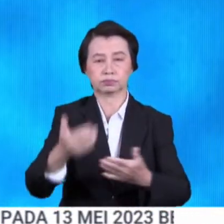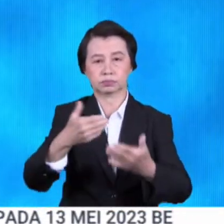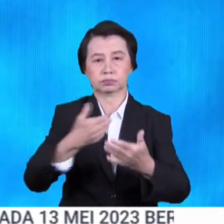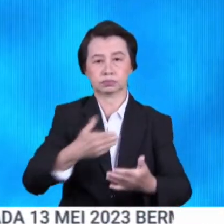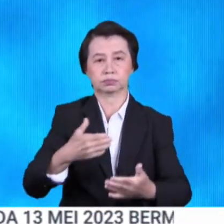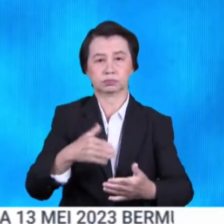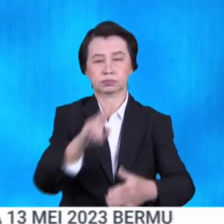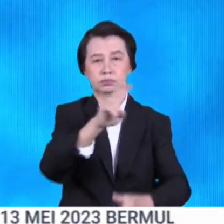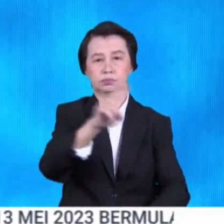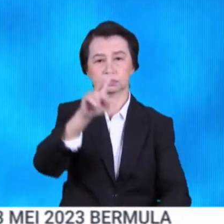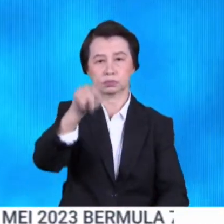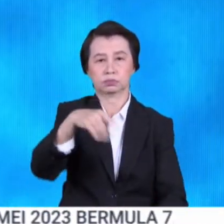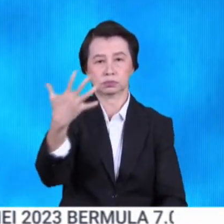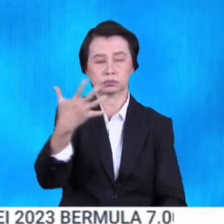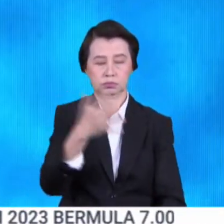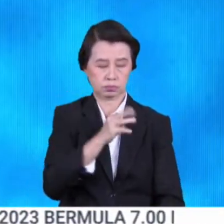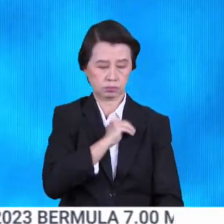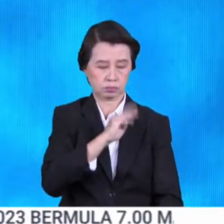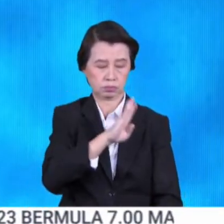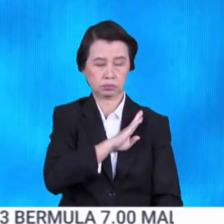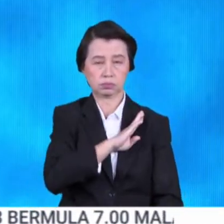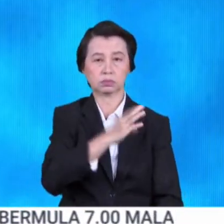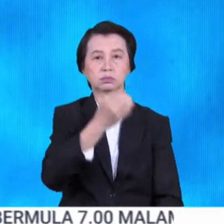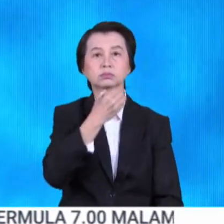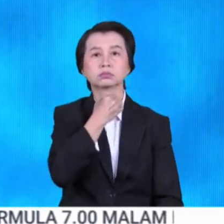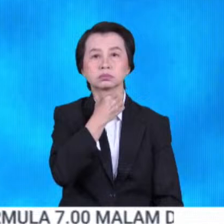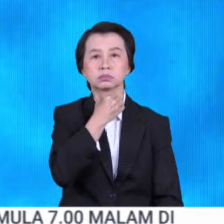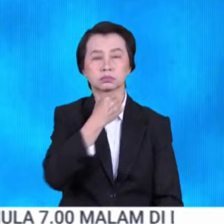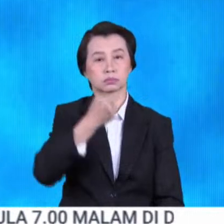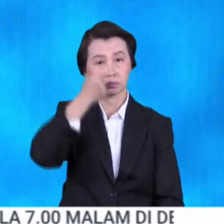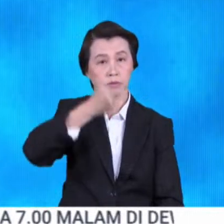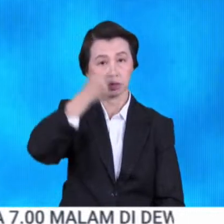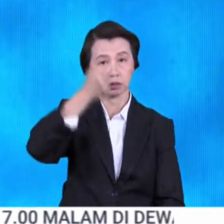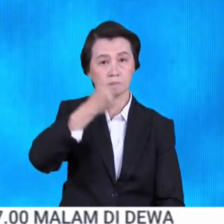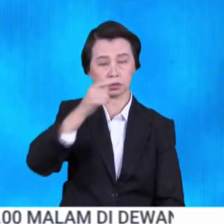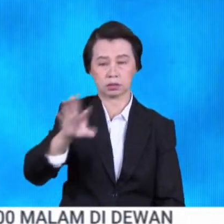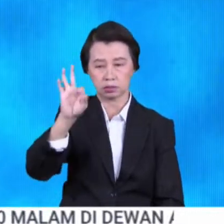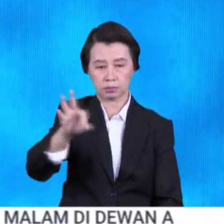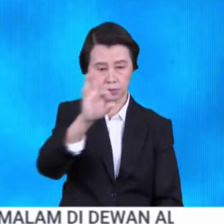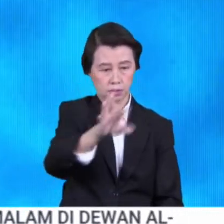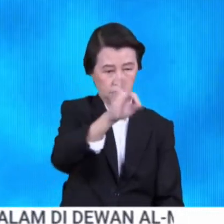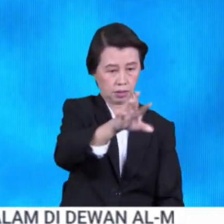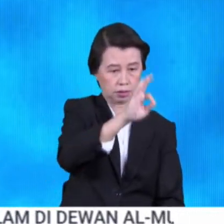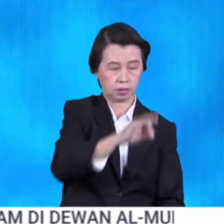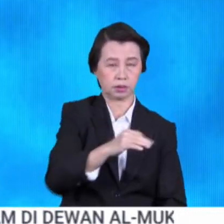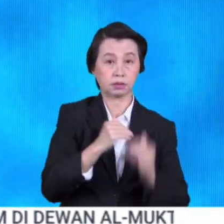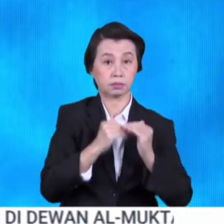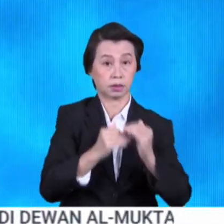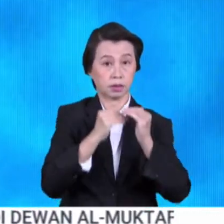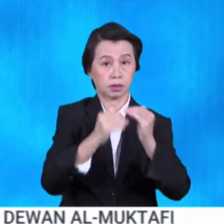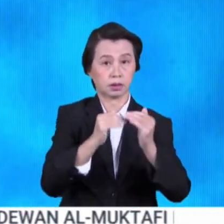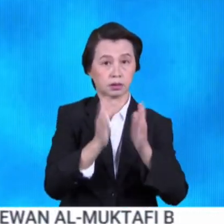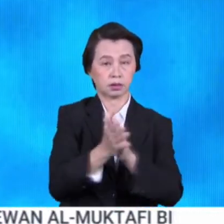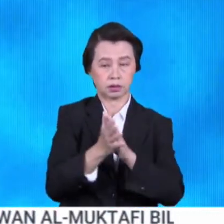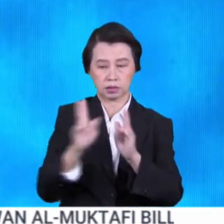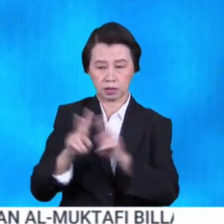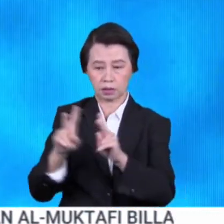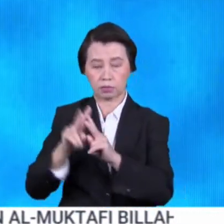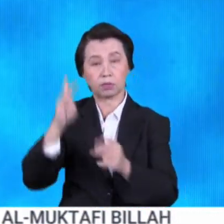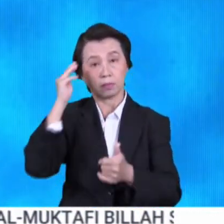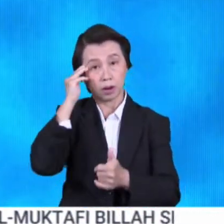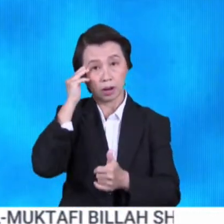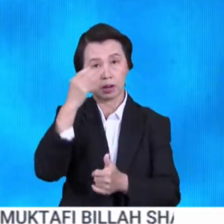22 Mei ini. Menteri Besar Perak, Datuk Seri Saarani Mohamad berkata, pelantikan secara berperingkat itu melibatkan kampung Melayu